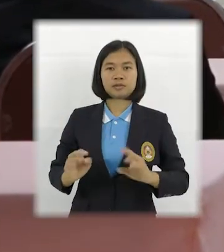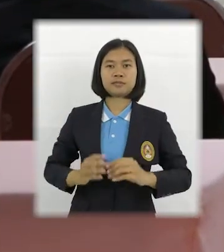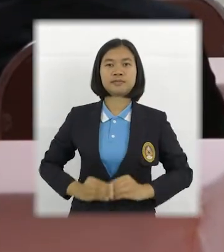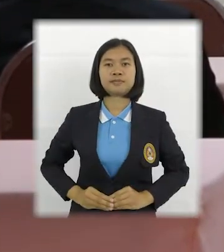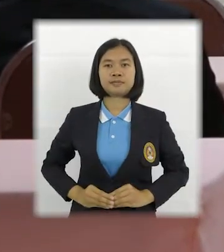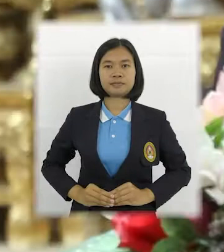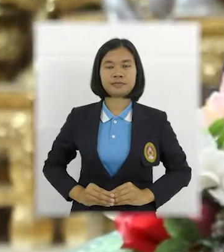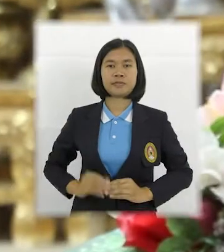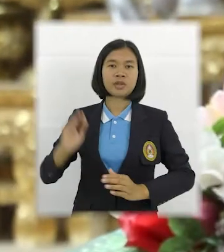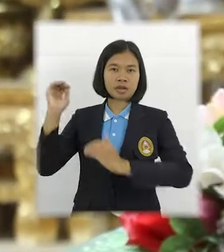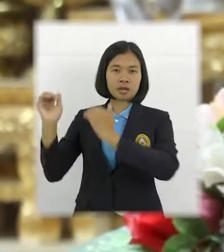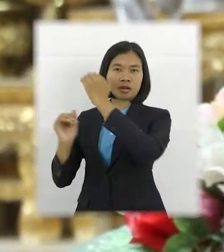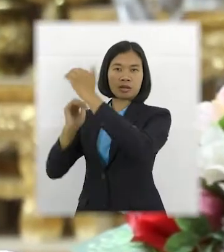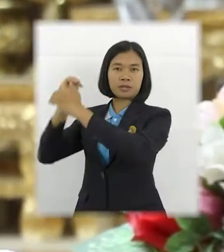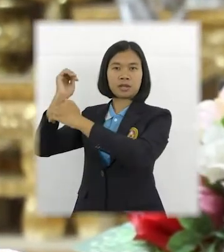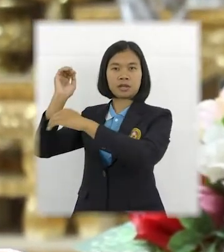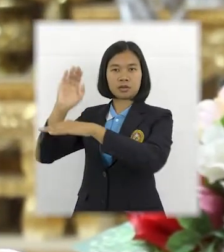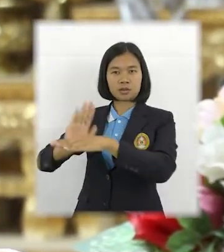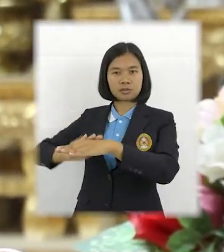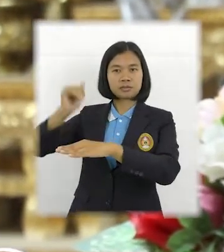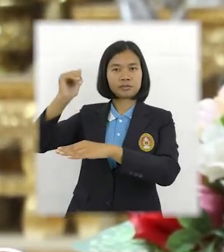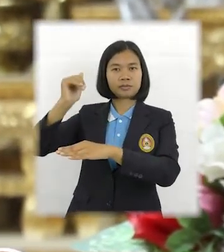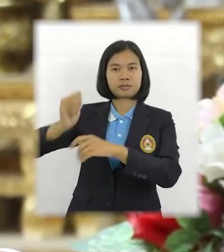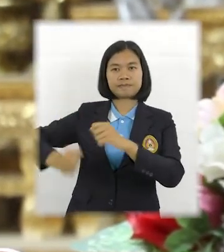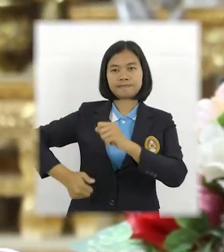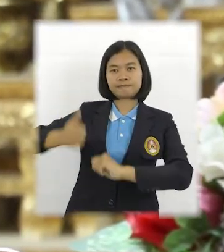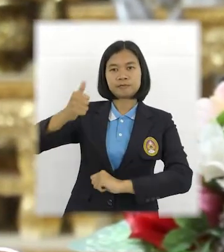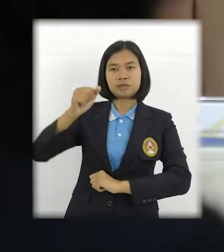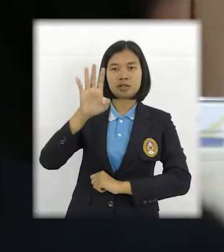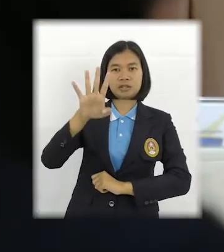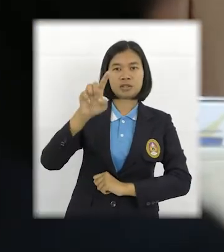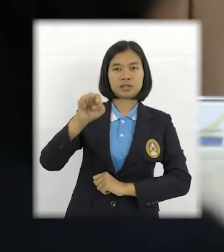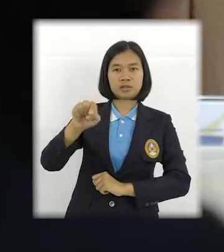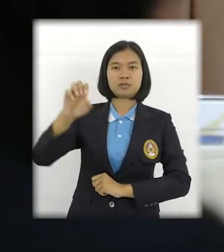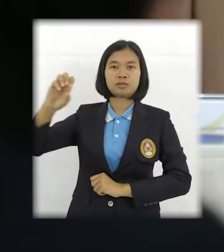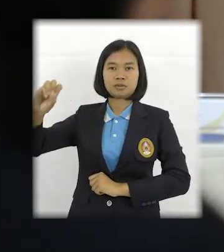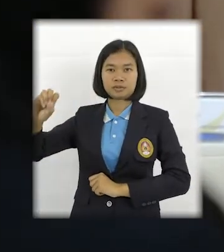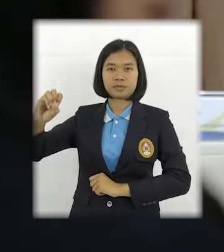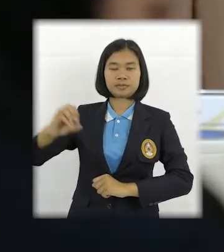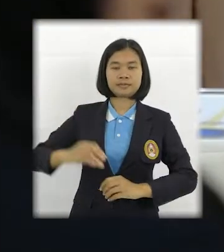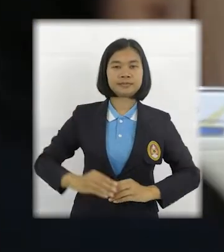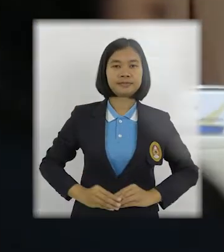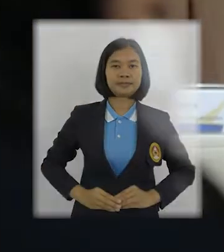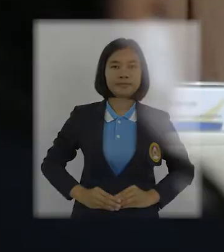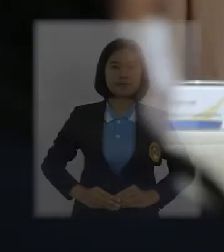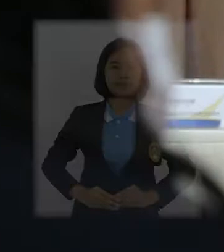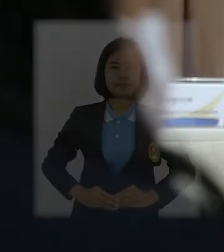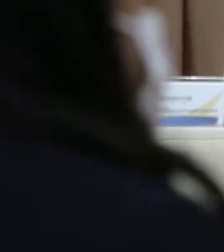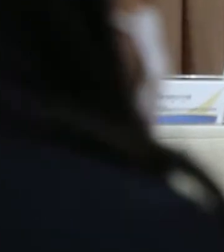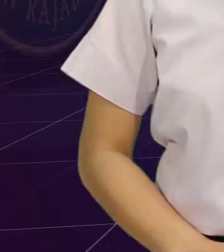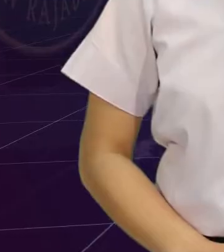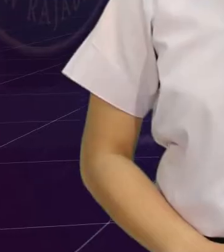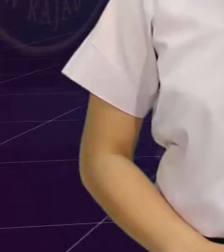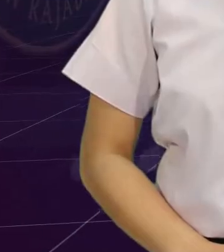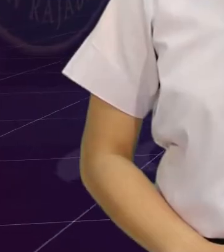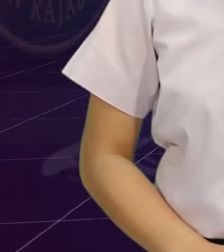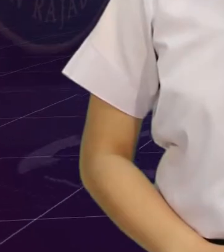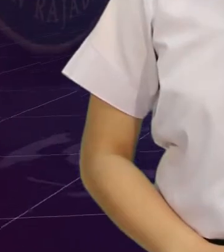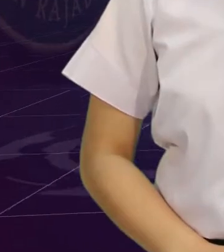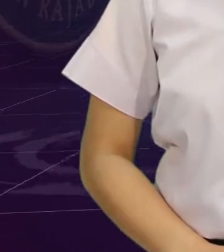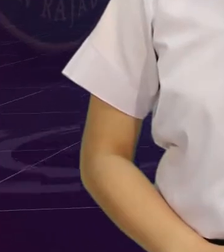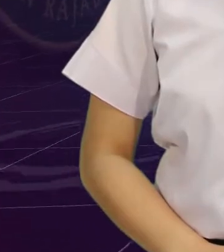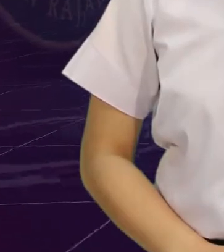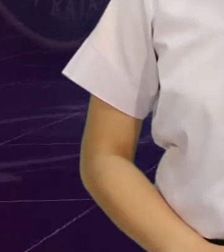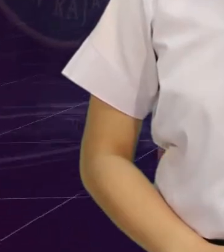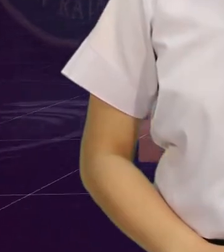มเศรษฐกิจอาเซียนหรือ AEC และการพัฒนาความสามารถให้ทันยุค Thailand 4.0 คณะวิทยาศ